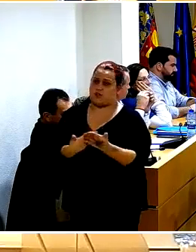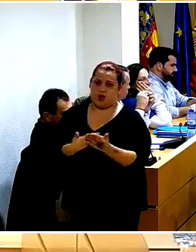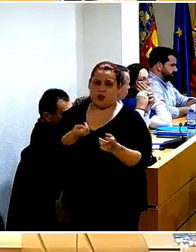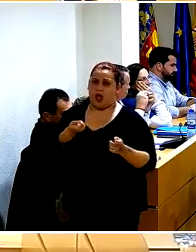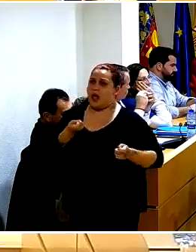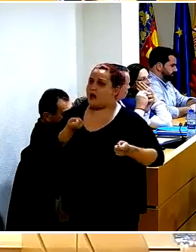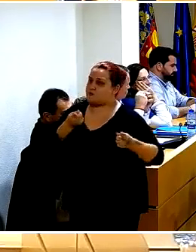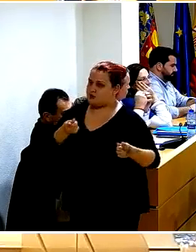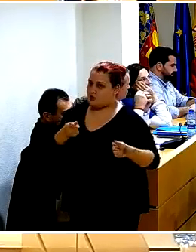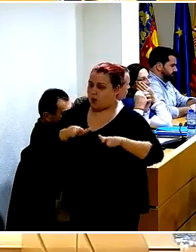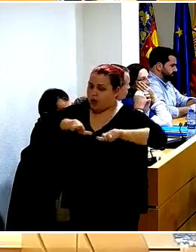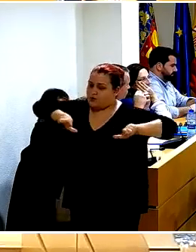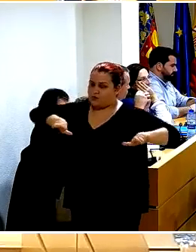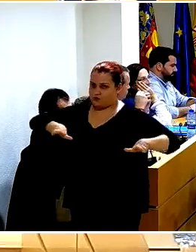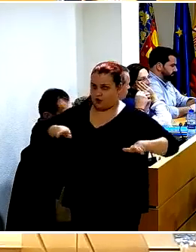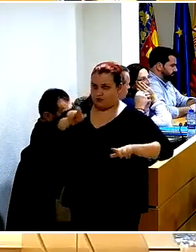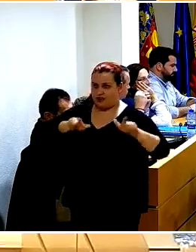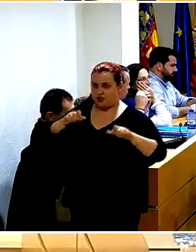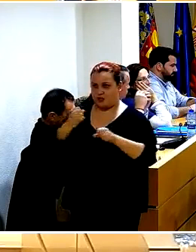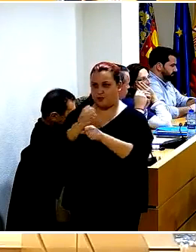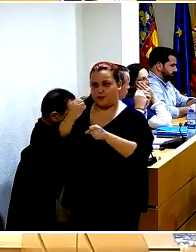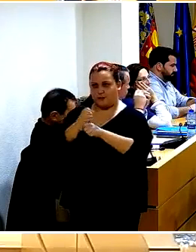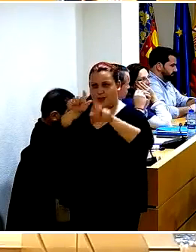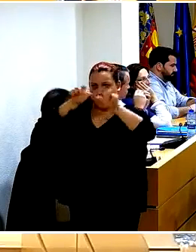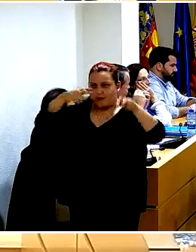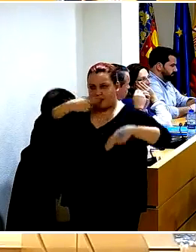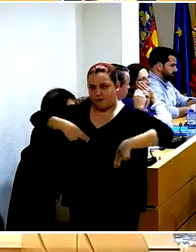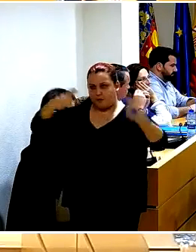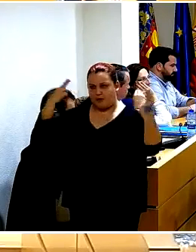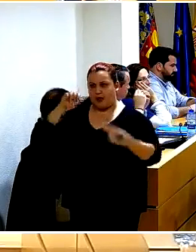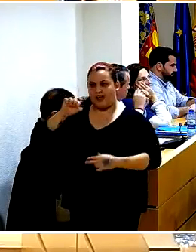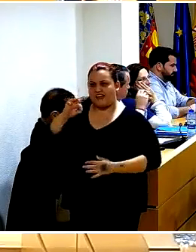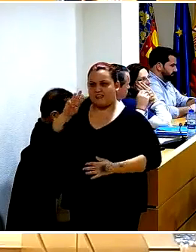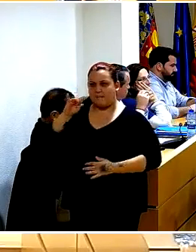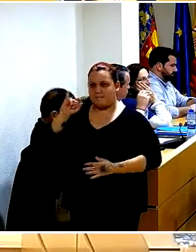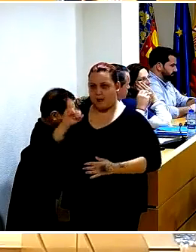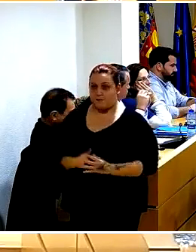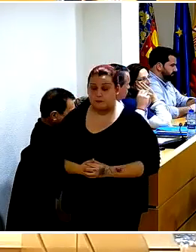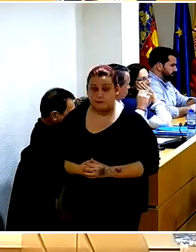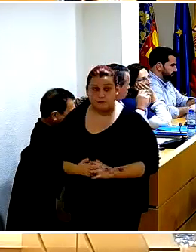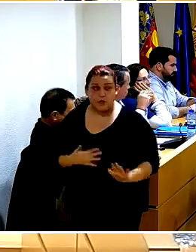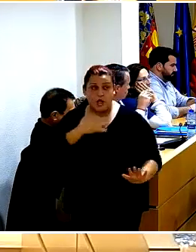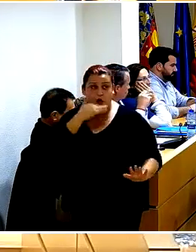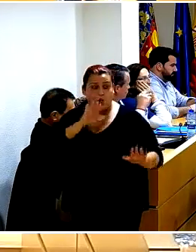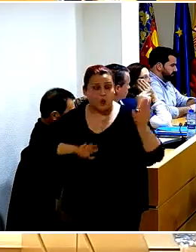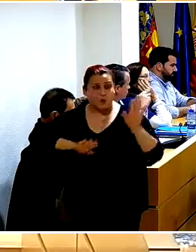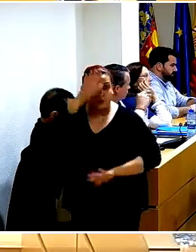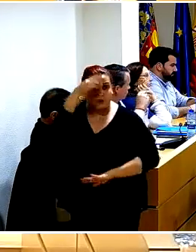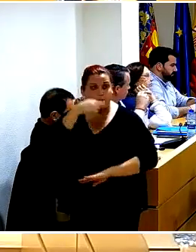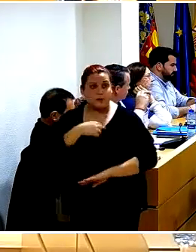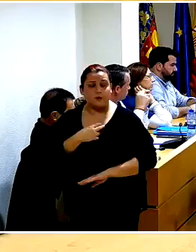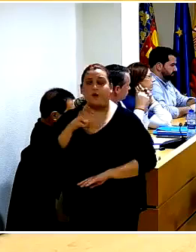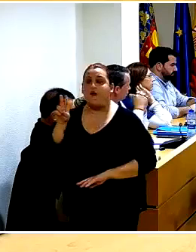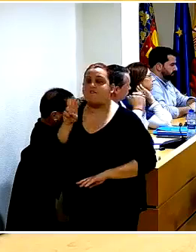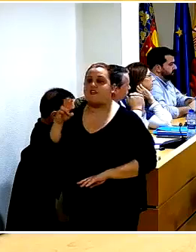aquesta ampliació d'aportació a l'empresa pública en Espai. Vale. ¿Alguna altra paraula, Vicent Igor? Gràcies,